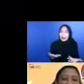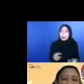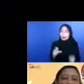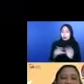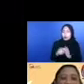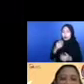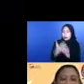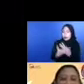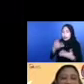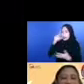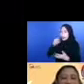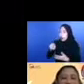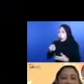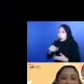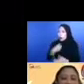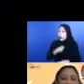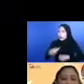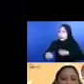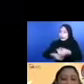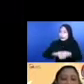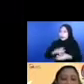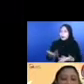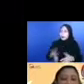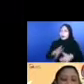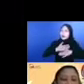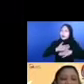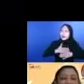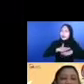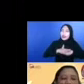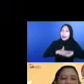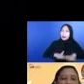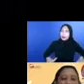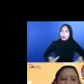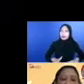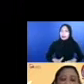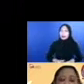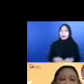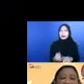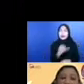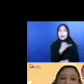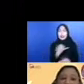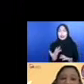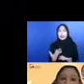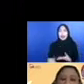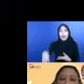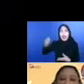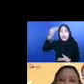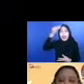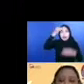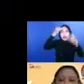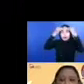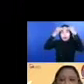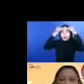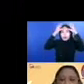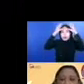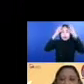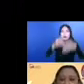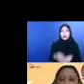nyaman, mau melakukan transaksi atau tidak. Pengetahuan tentu aja. Nah, bagaimana supaya orang mau